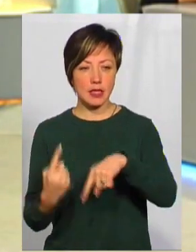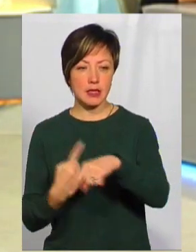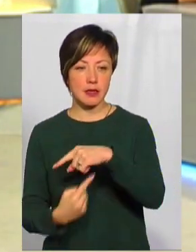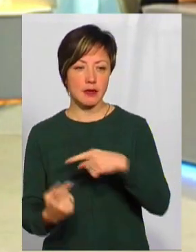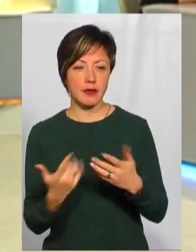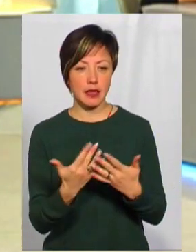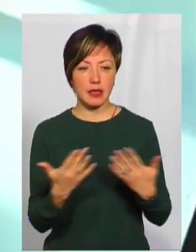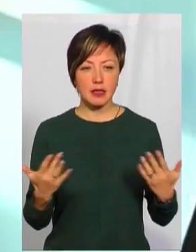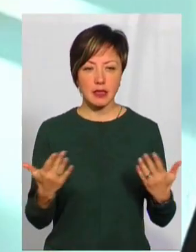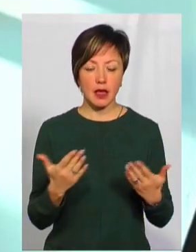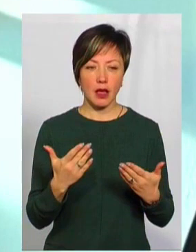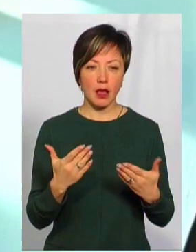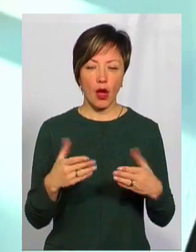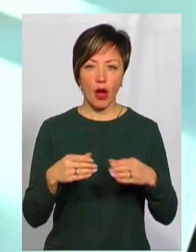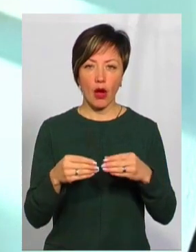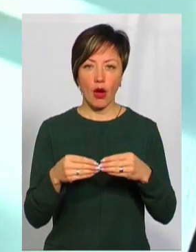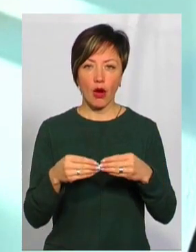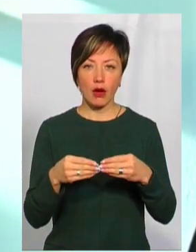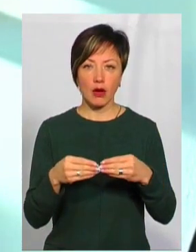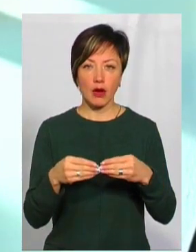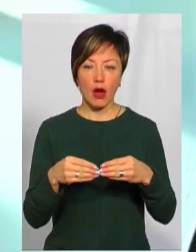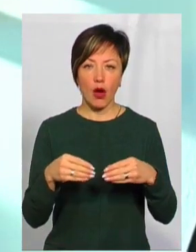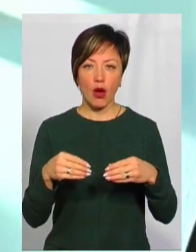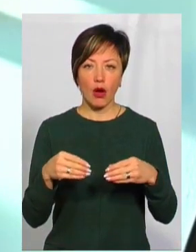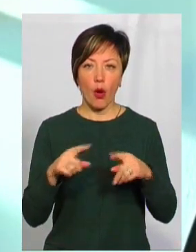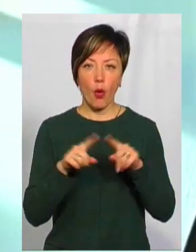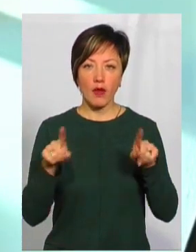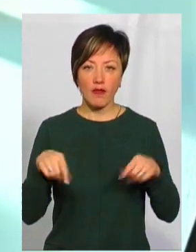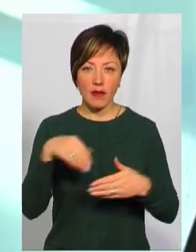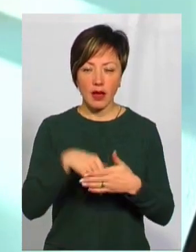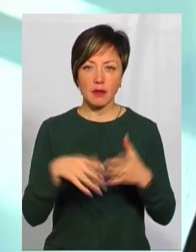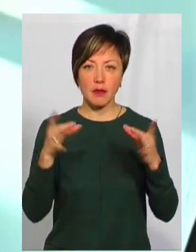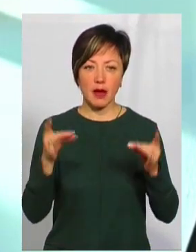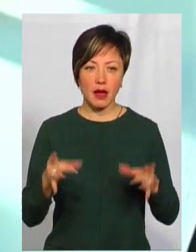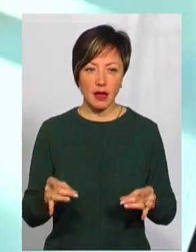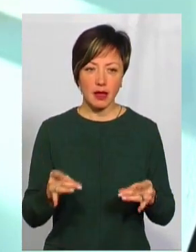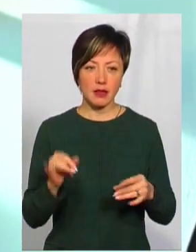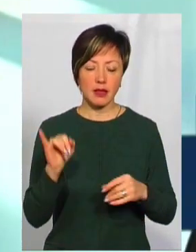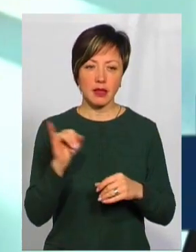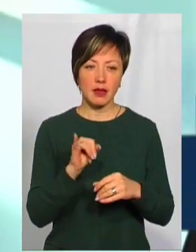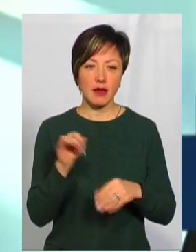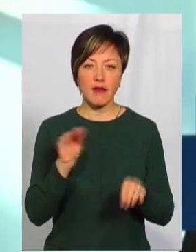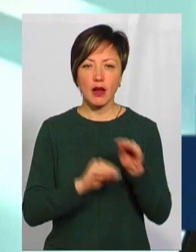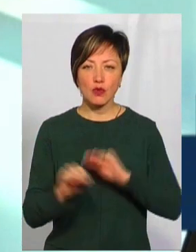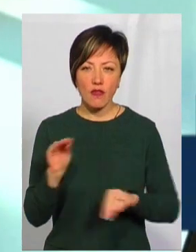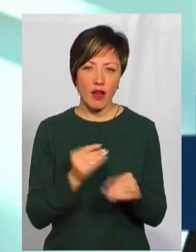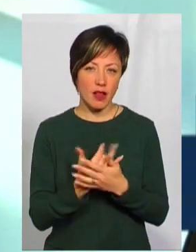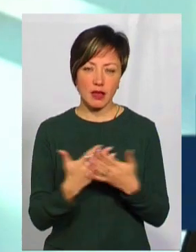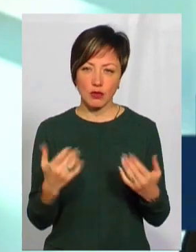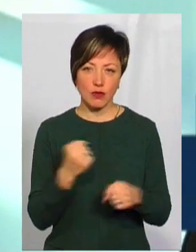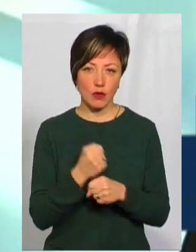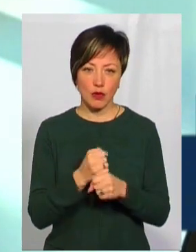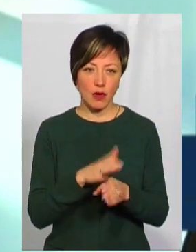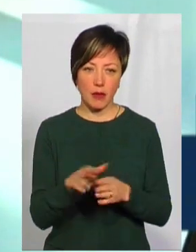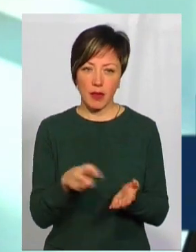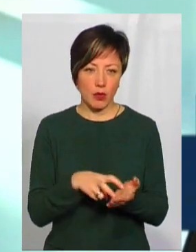і конверти нам, і різні нам банки клеїли, і на муку ми клеїли пакети, і листя лаврове фасували. Різну роботу ми виконували.